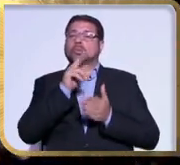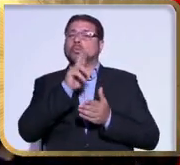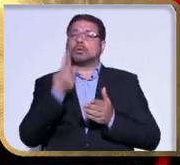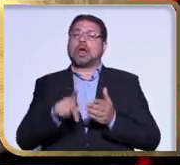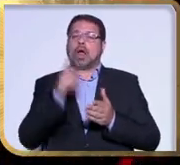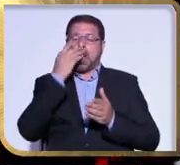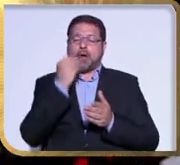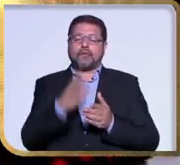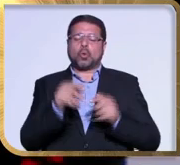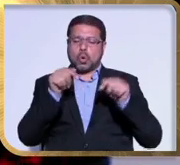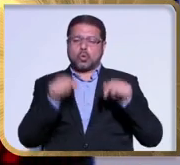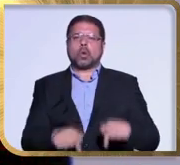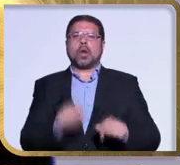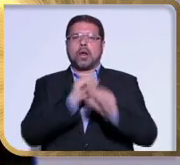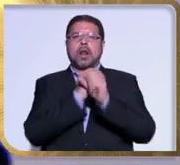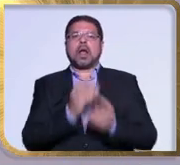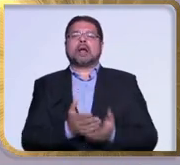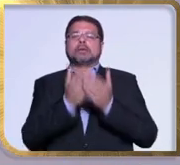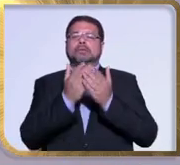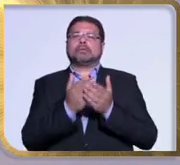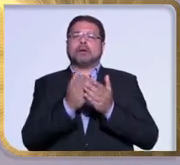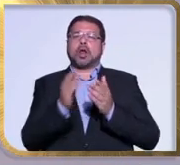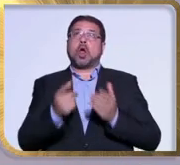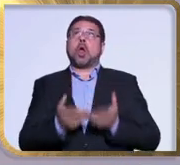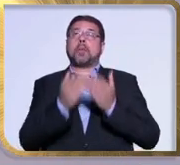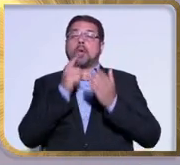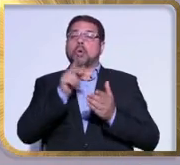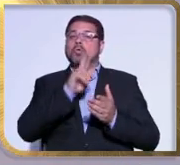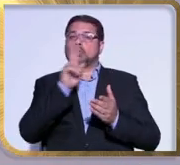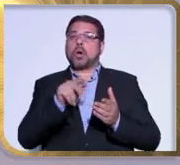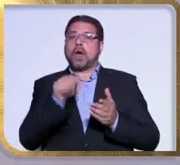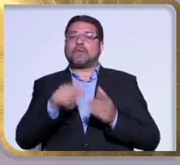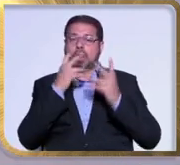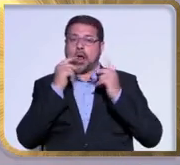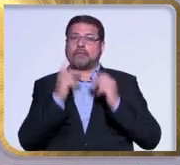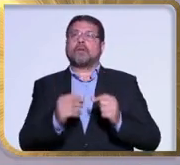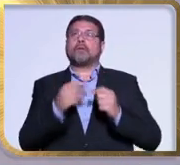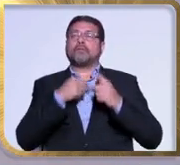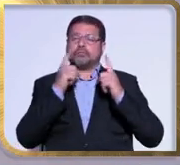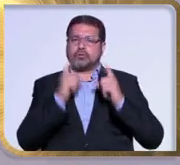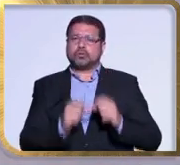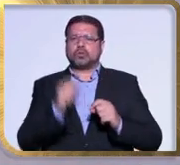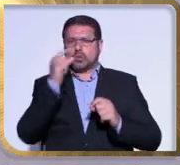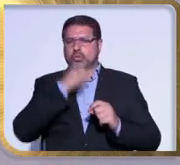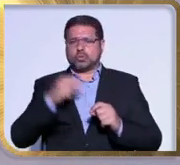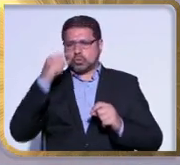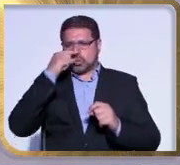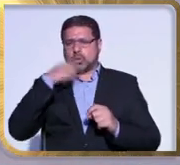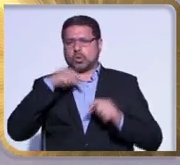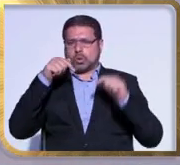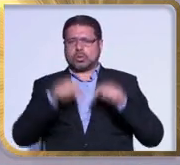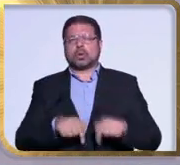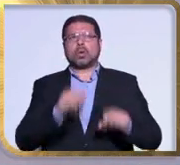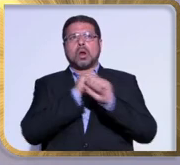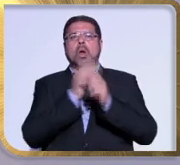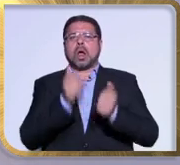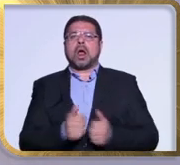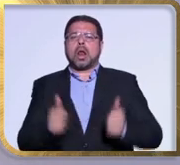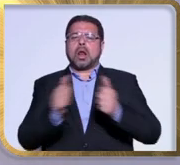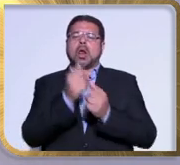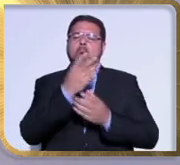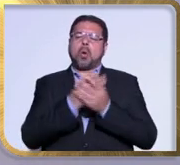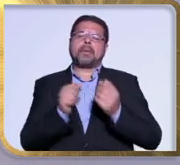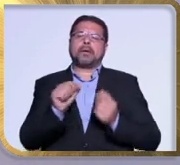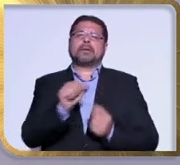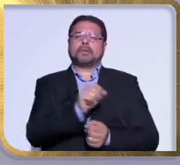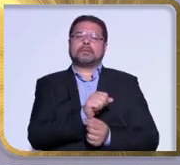نسألك العافية في الدنيا والآخرة، اللهم إنا نسألك العفو والعافية في ديننا ودنيانا وأهلنا ومالنا.